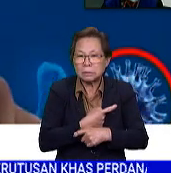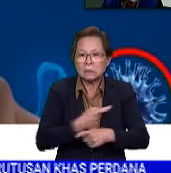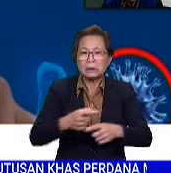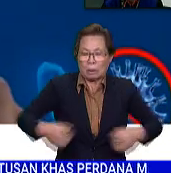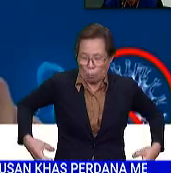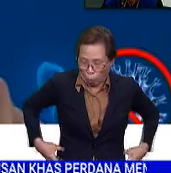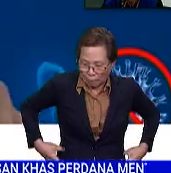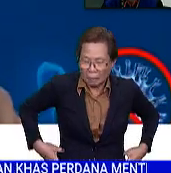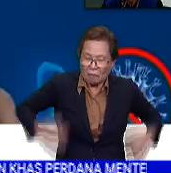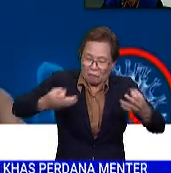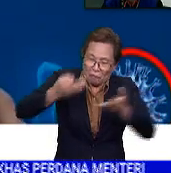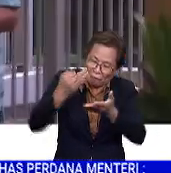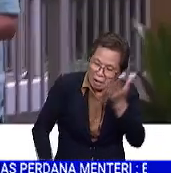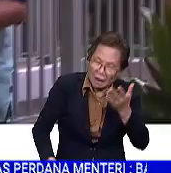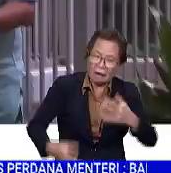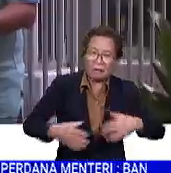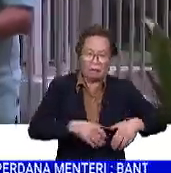pinggang dan kegagalan hati.